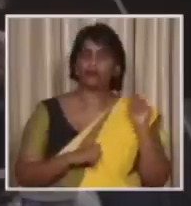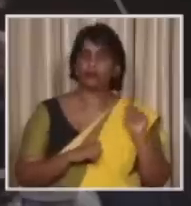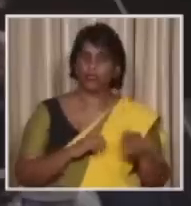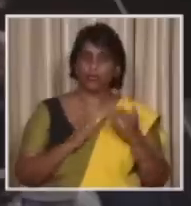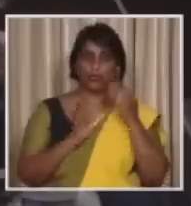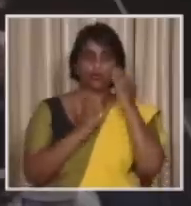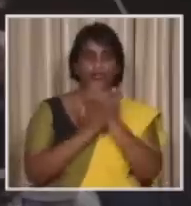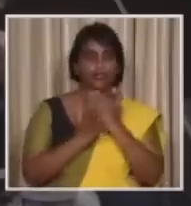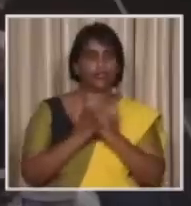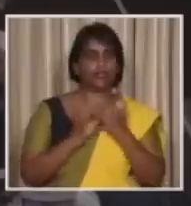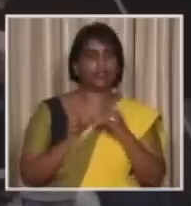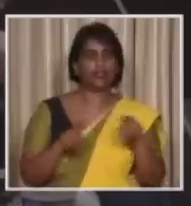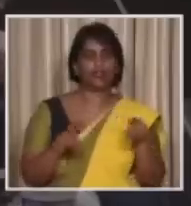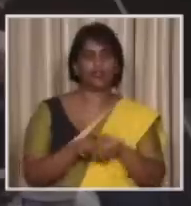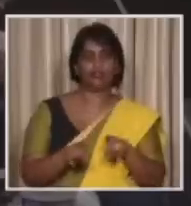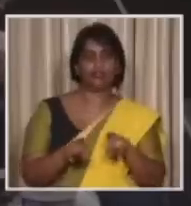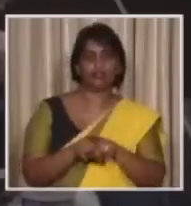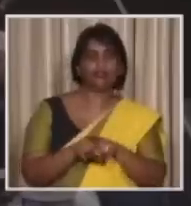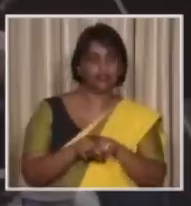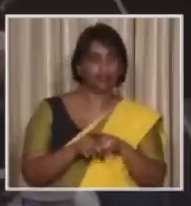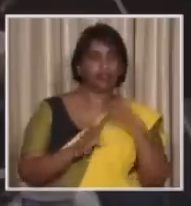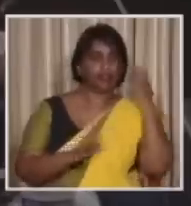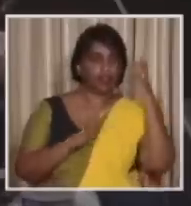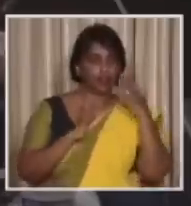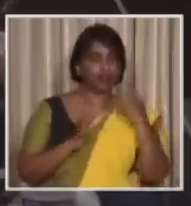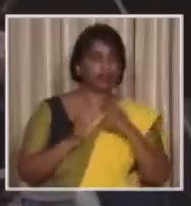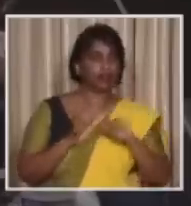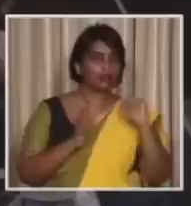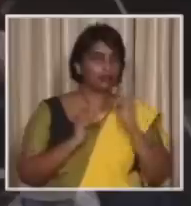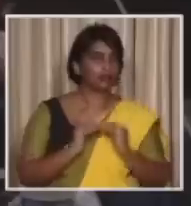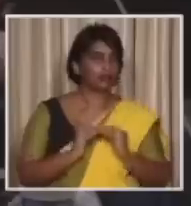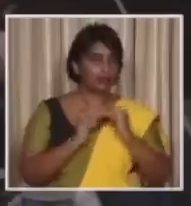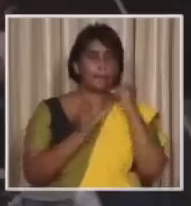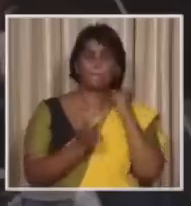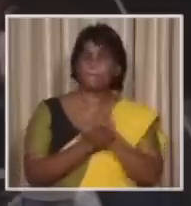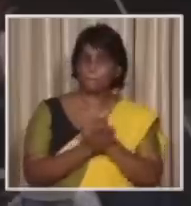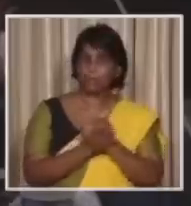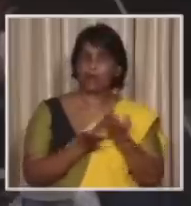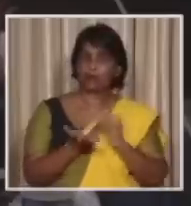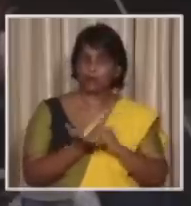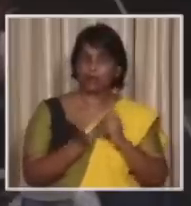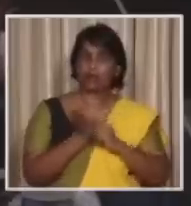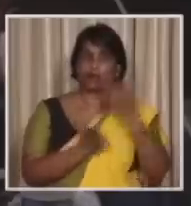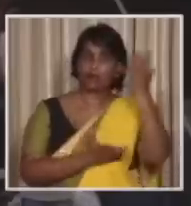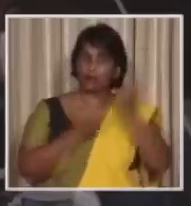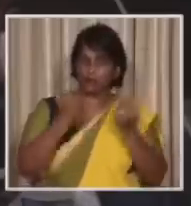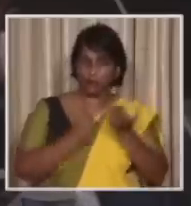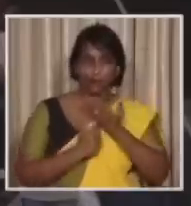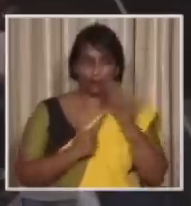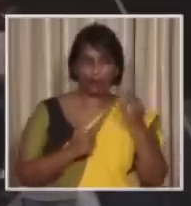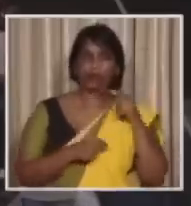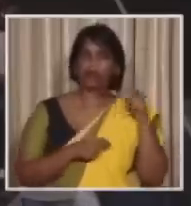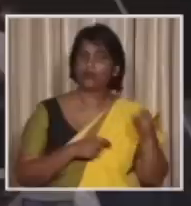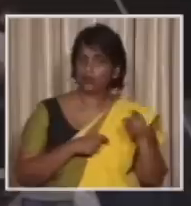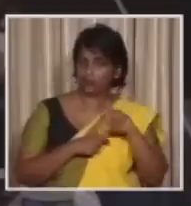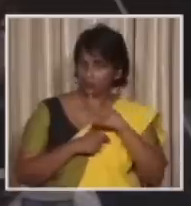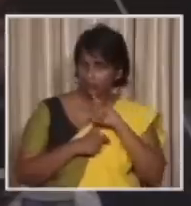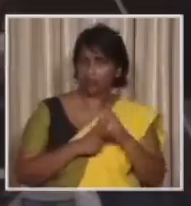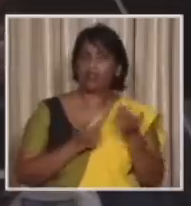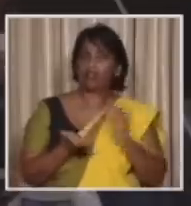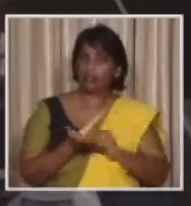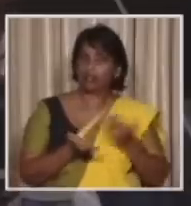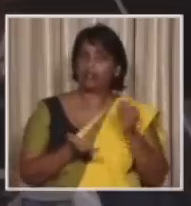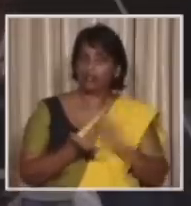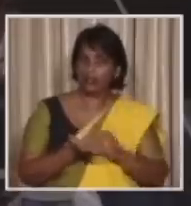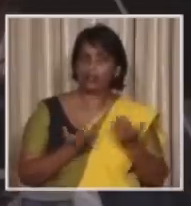දැන් ලෝක බැංකුවෙන් ආසියානු සංවර්ධන බැංකුවෙන් තවත් ණය ගන්න පුළුවන් කියලා කියනවා. ඒ කියන්නේම තව තව